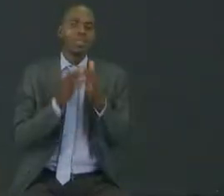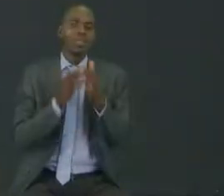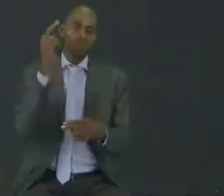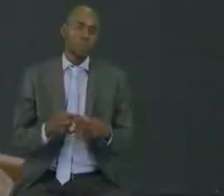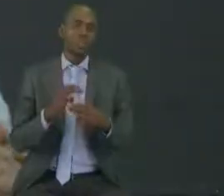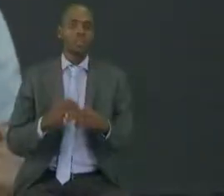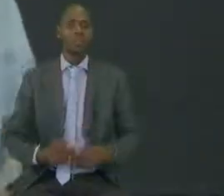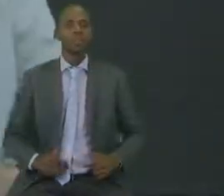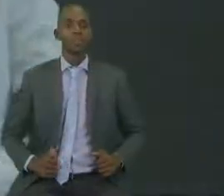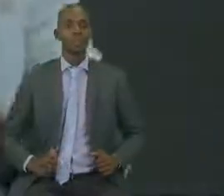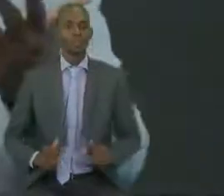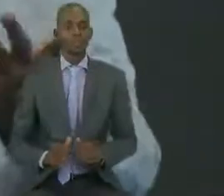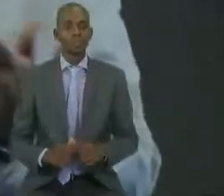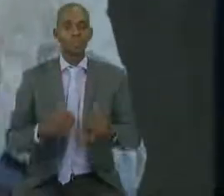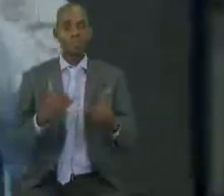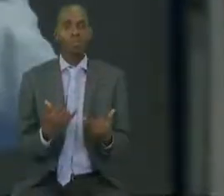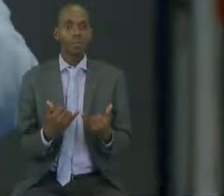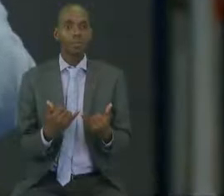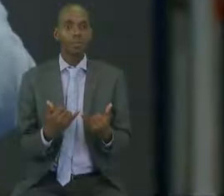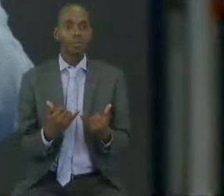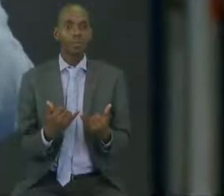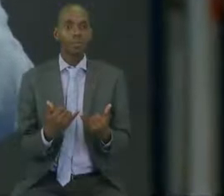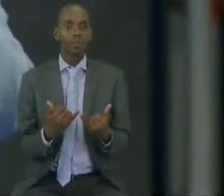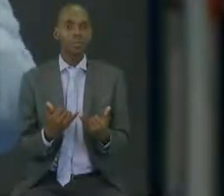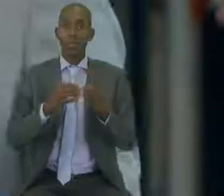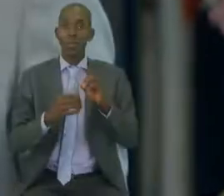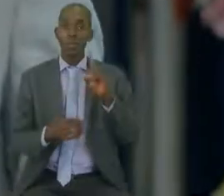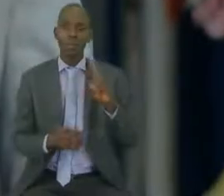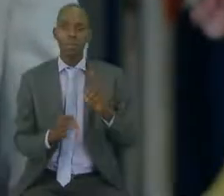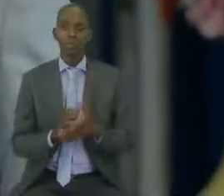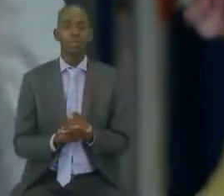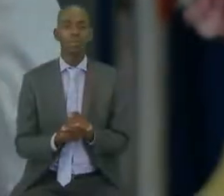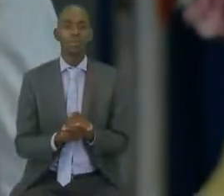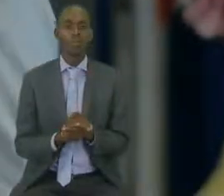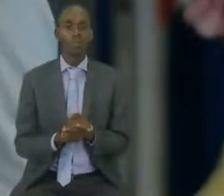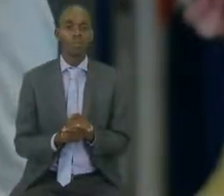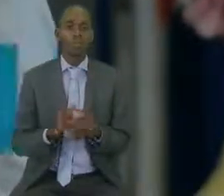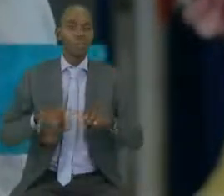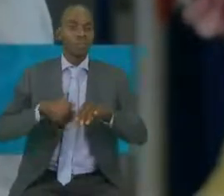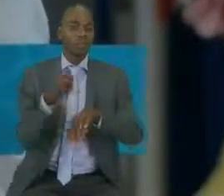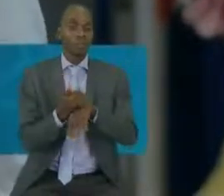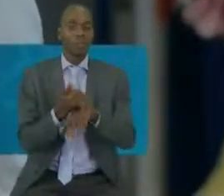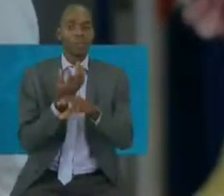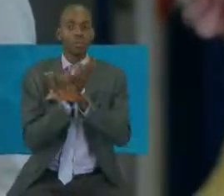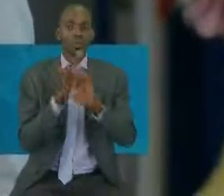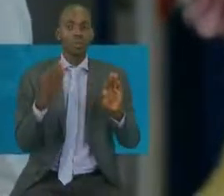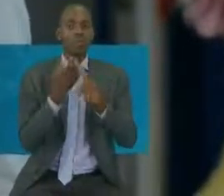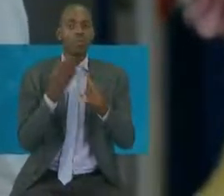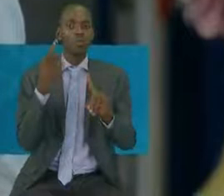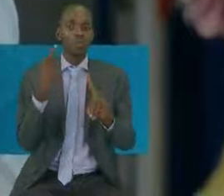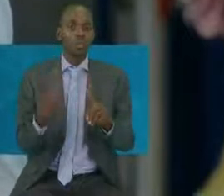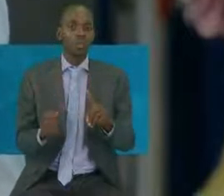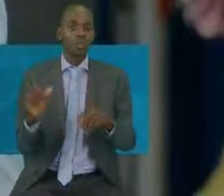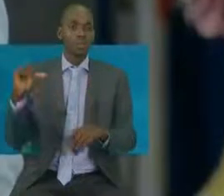de Jésus. Revenons au premier point. La libération réglée de